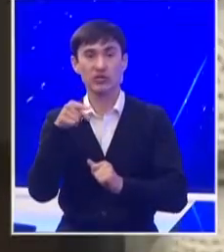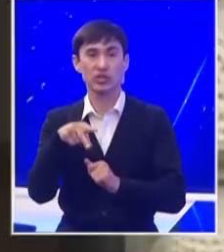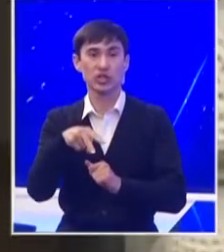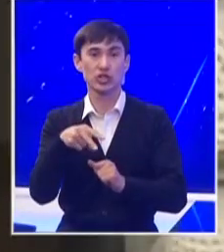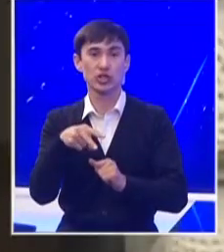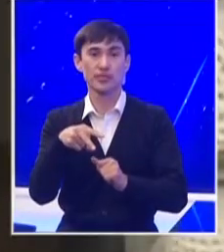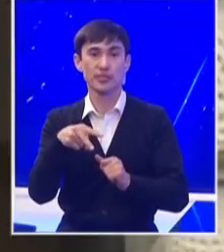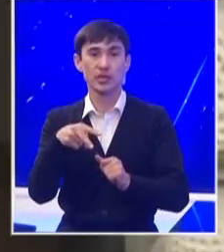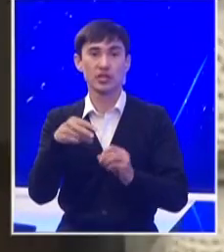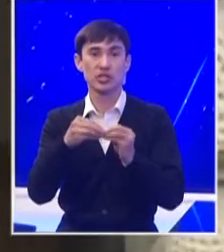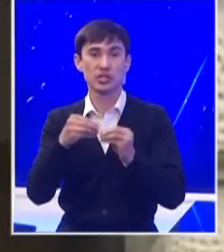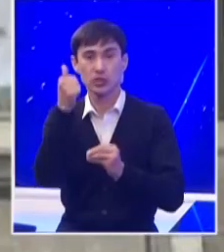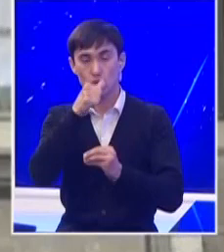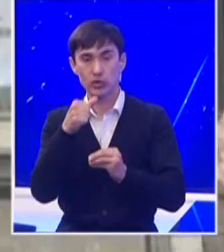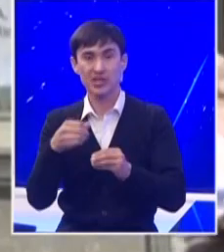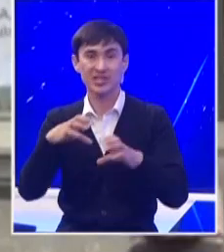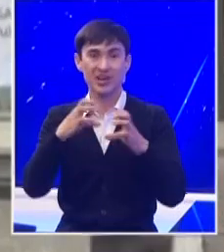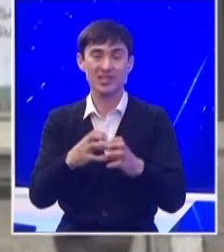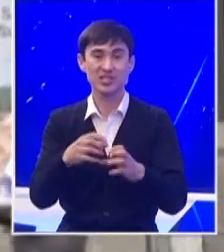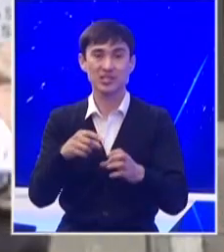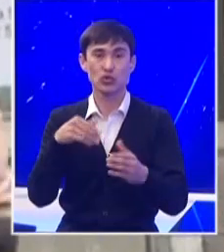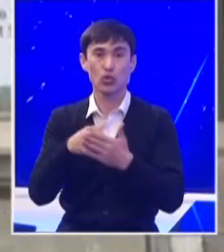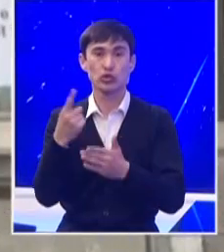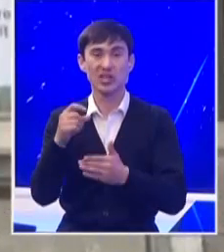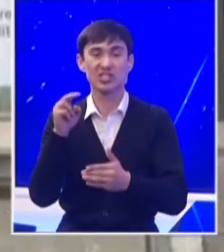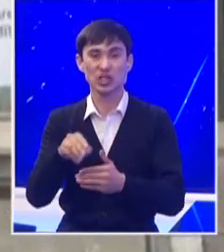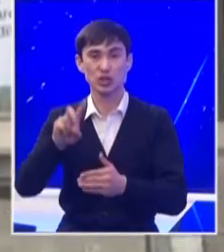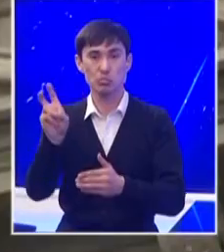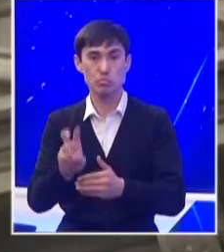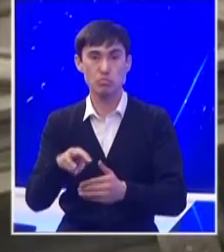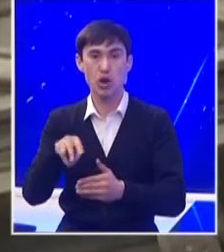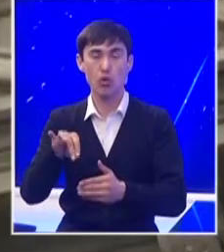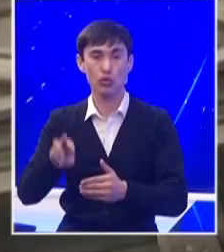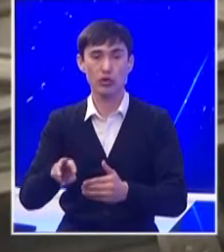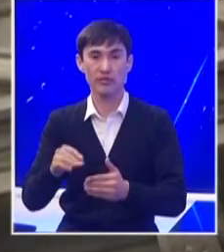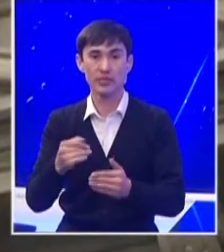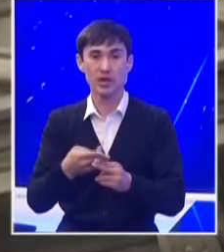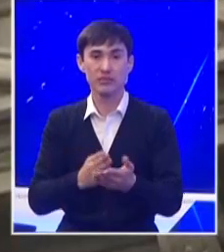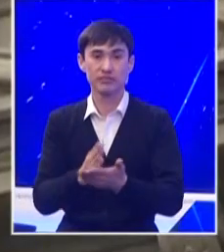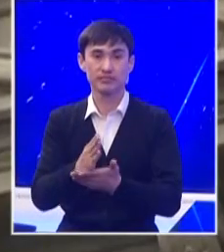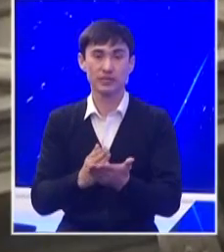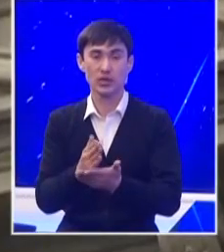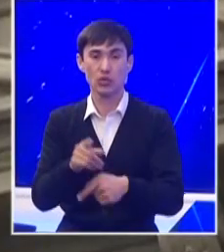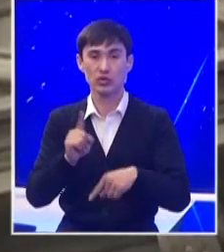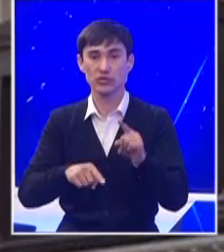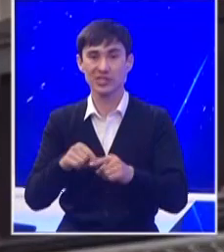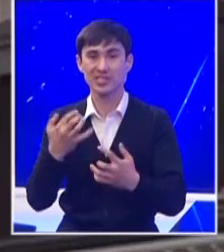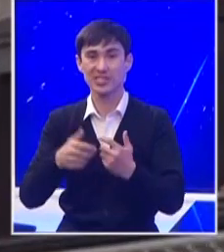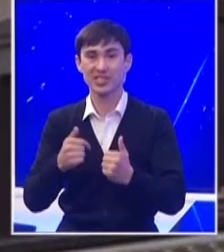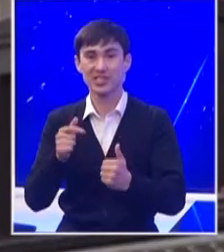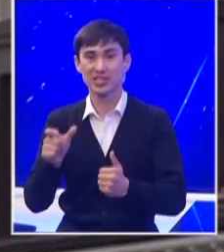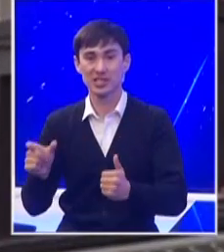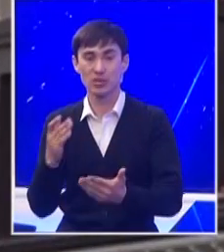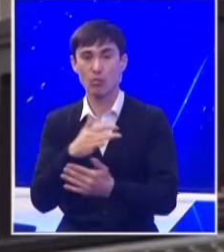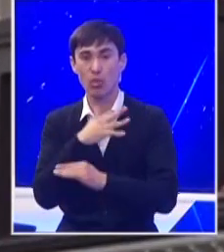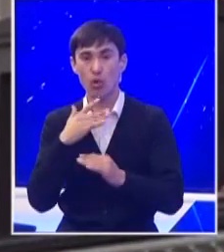хранятся более 100 миллиардов долларов. В числе тех, кого обслуживал банк, высокопоставленные политики и их родственники. Среди клиентов